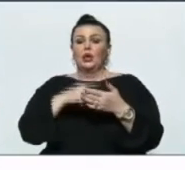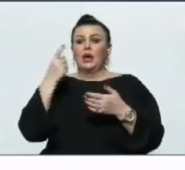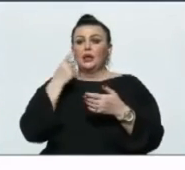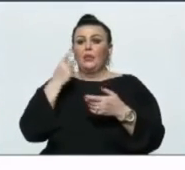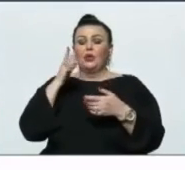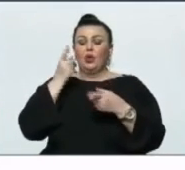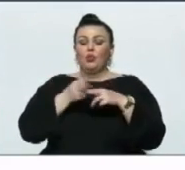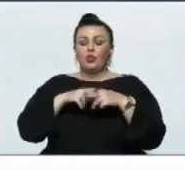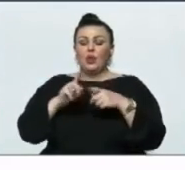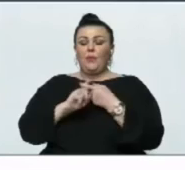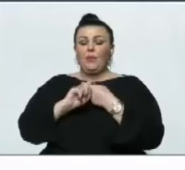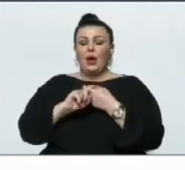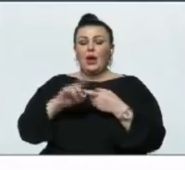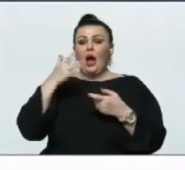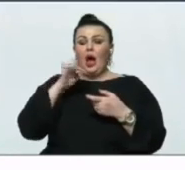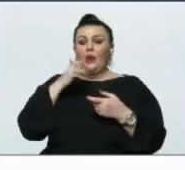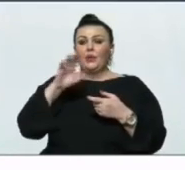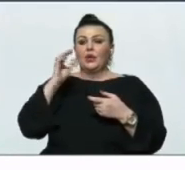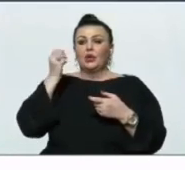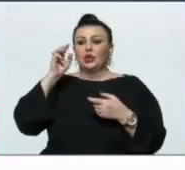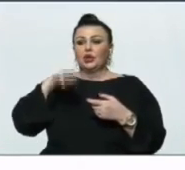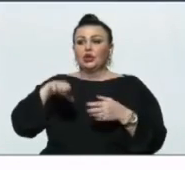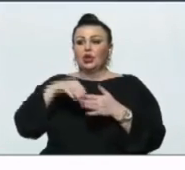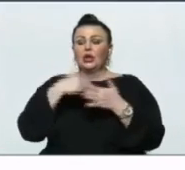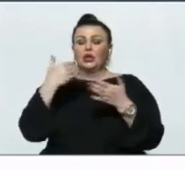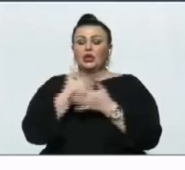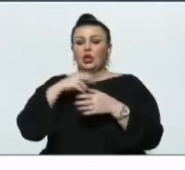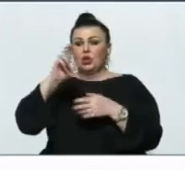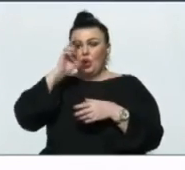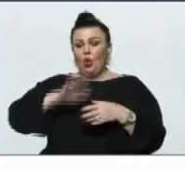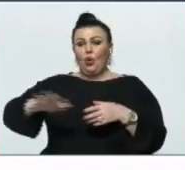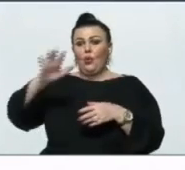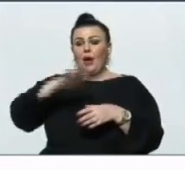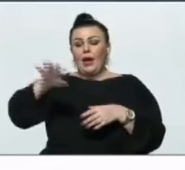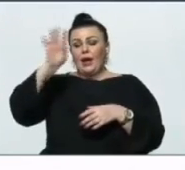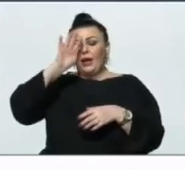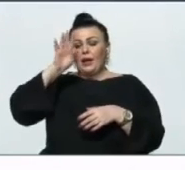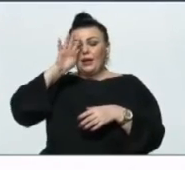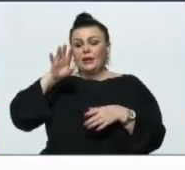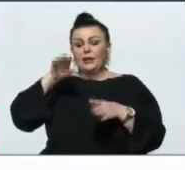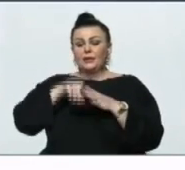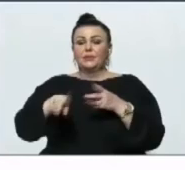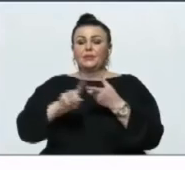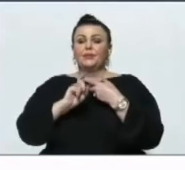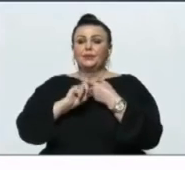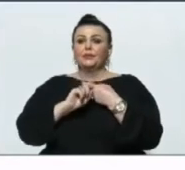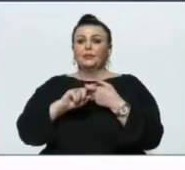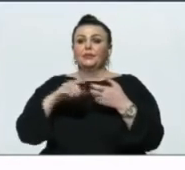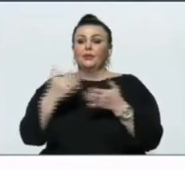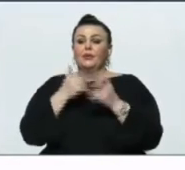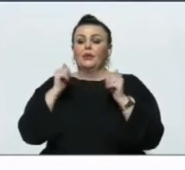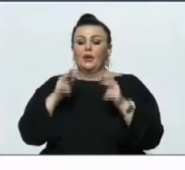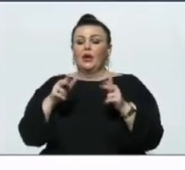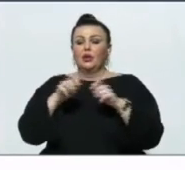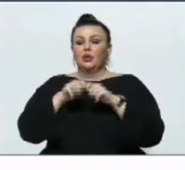onunla bağlı idi ki, Amerika Birləşmiş Ştatlarının yeni hökuməti ilə İran arasında əlaqələr necə qurulacaq,